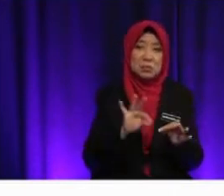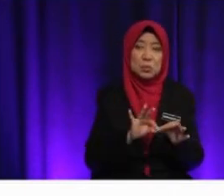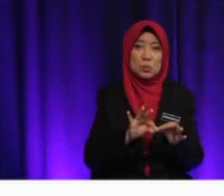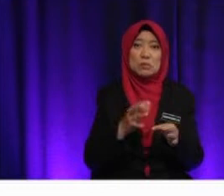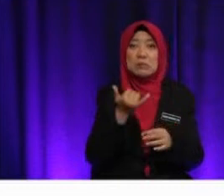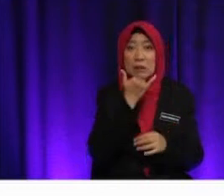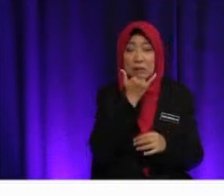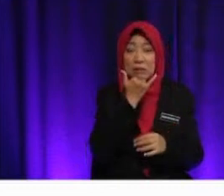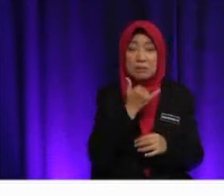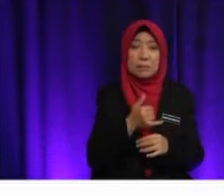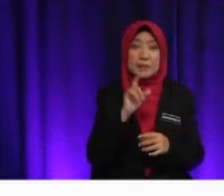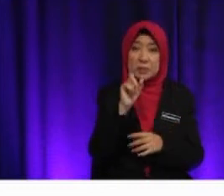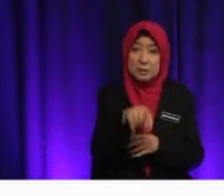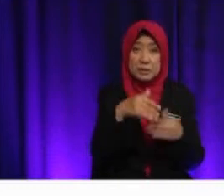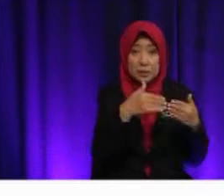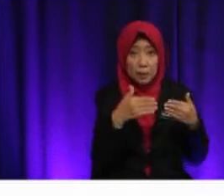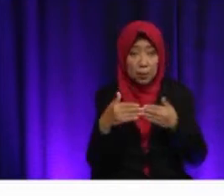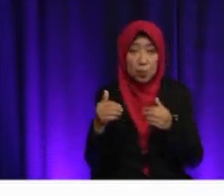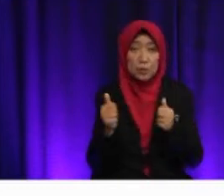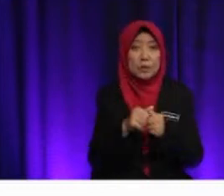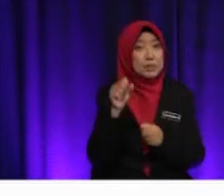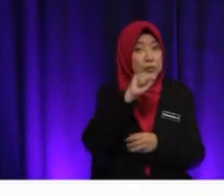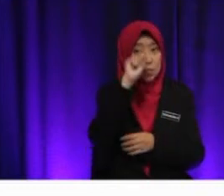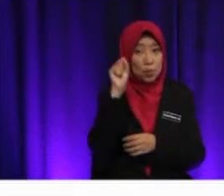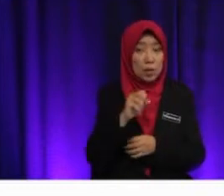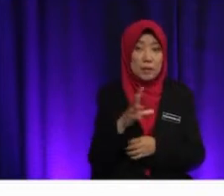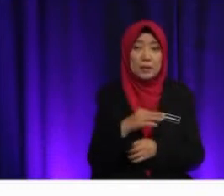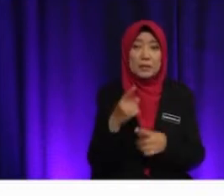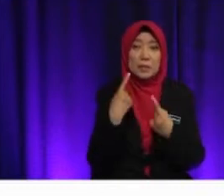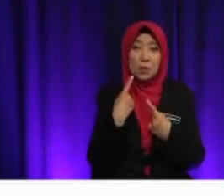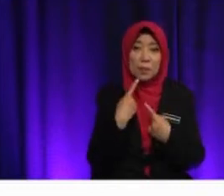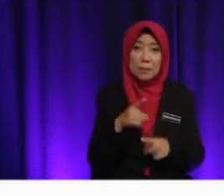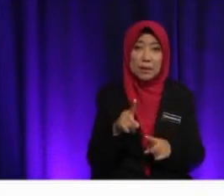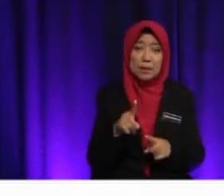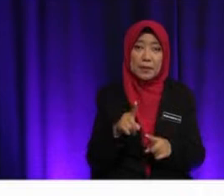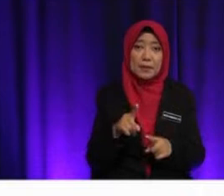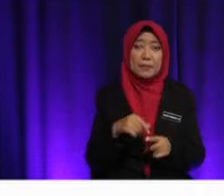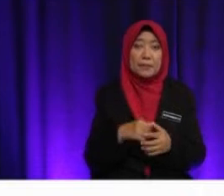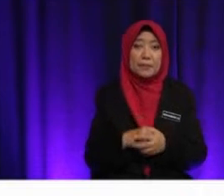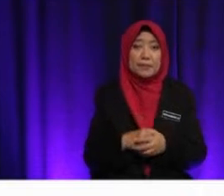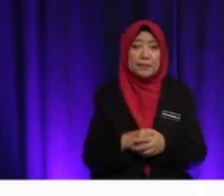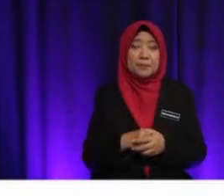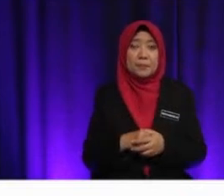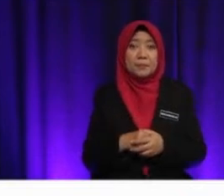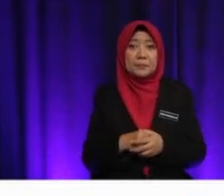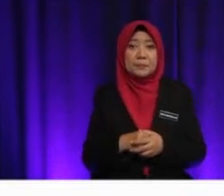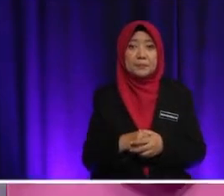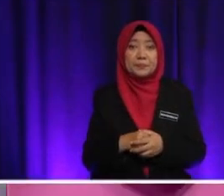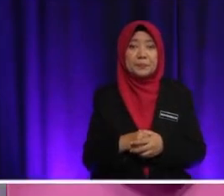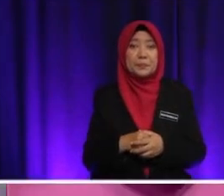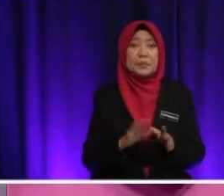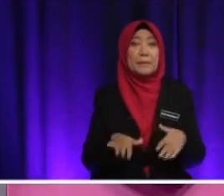ada kesinambungan di antara soalan dengan jawapan. Okey, kalau tak faham, selalunya kita highlightkan soalan tu. Yeah. Soalan awal dia nak